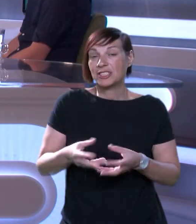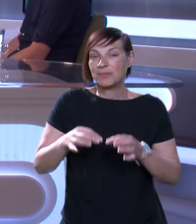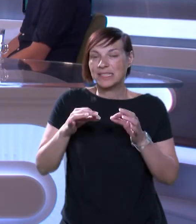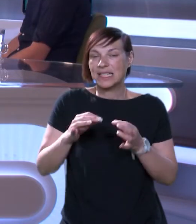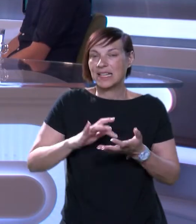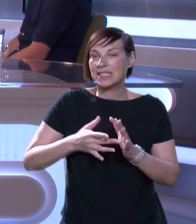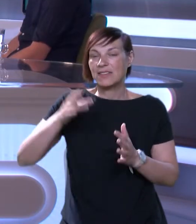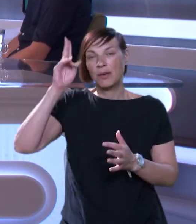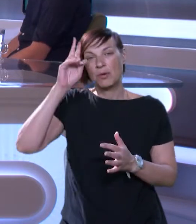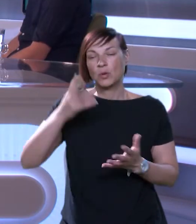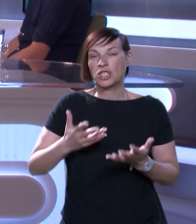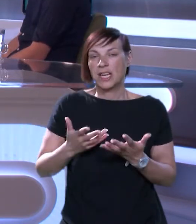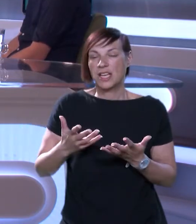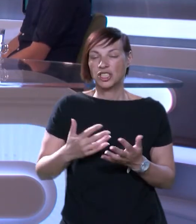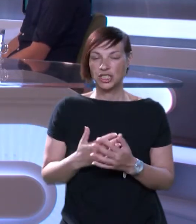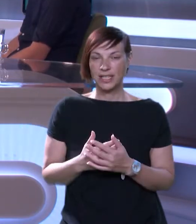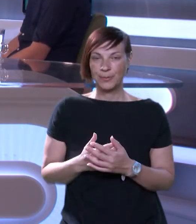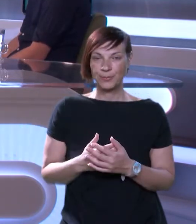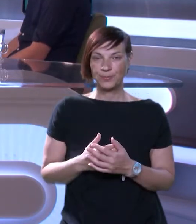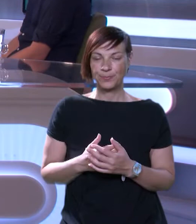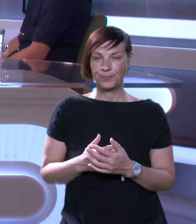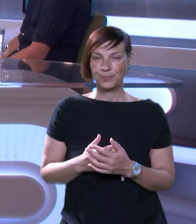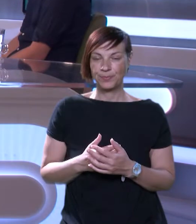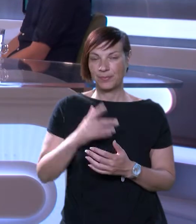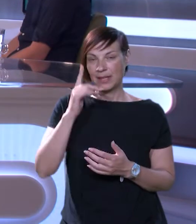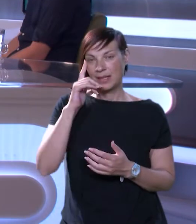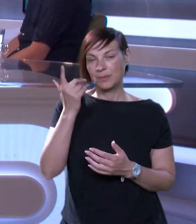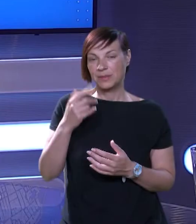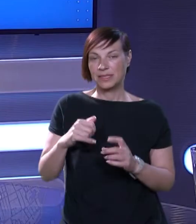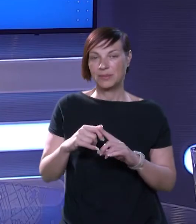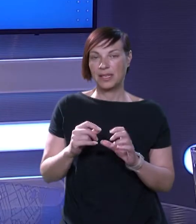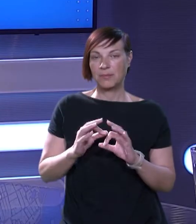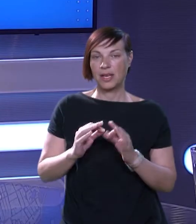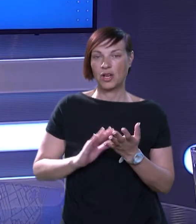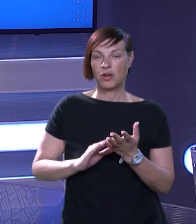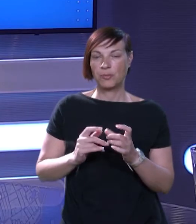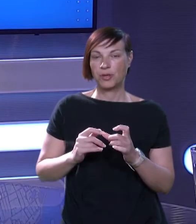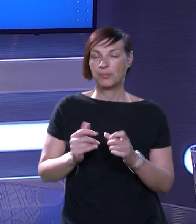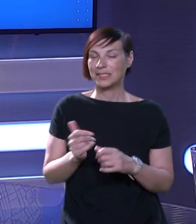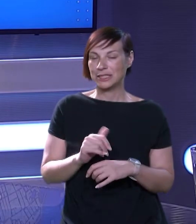snalaziti na sve moguće načine. I mislim da im je kompromis